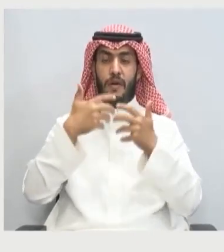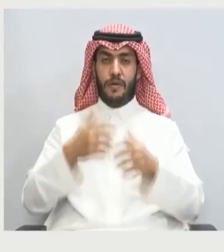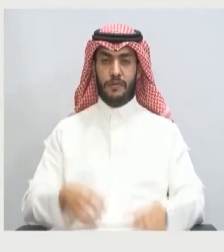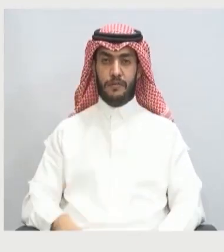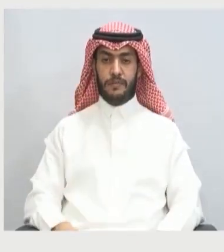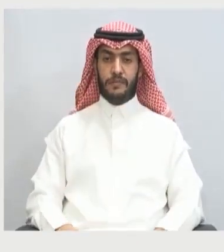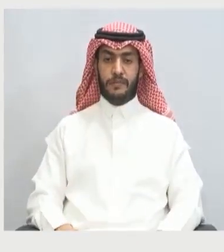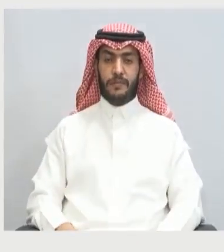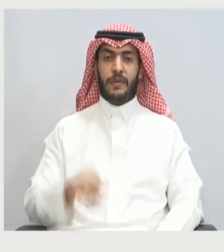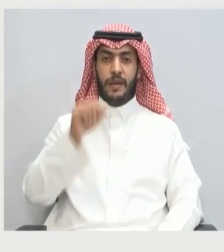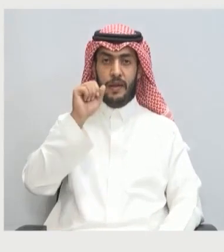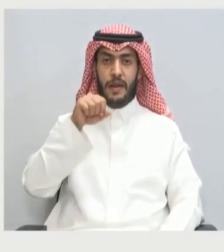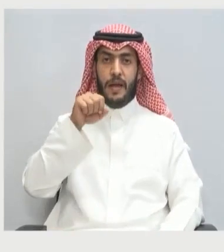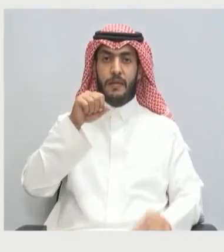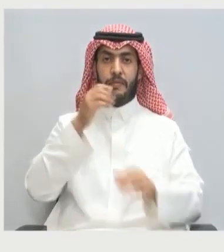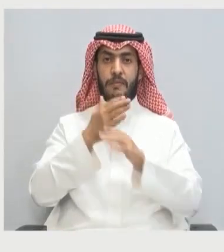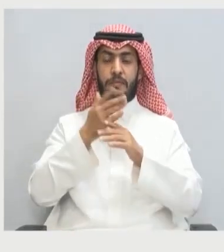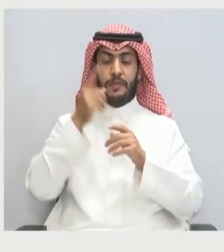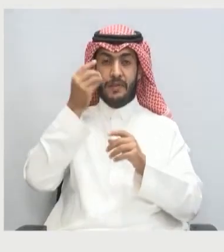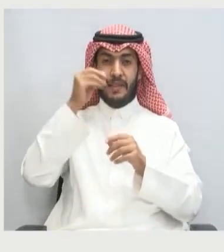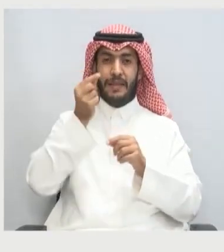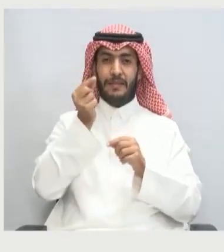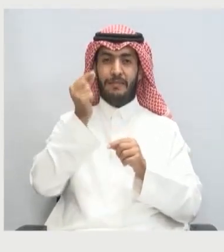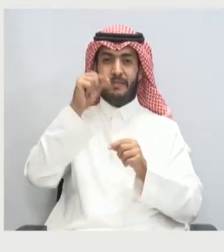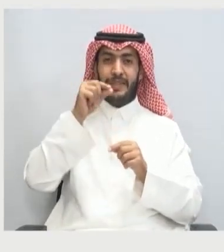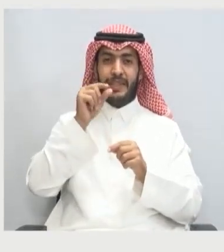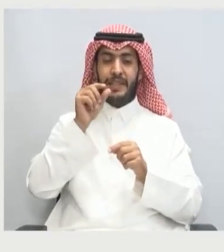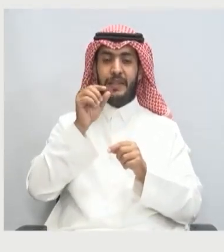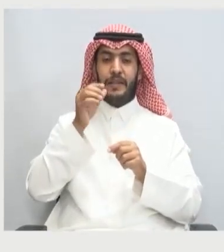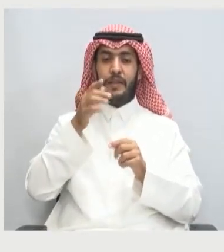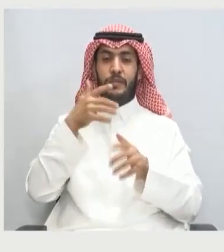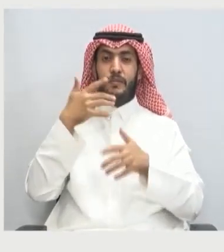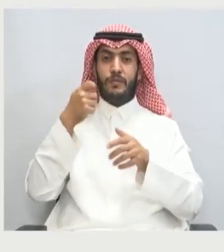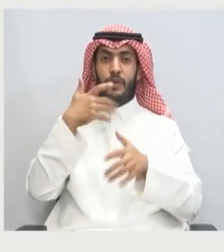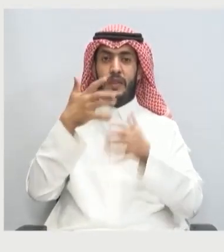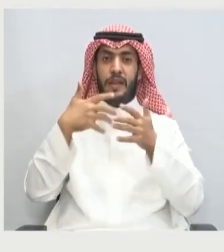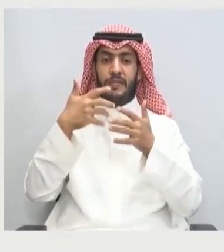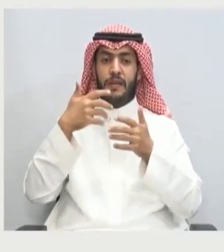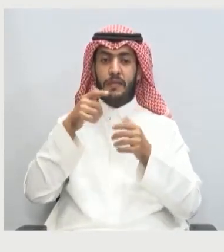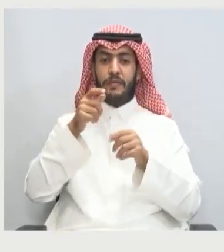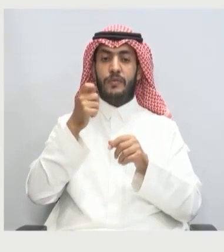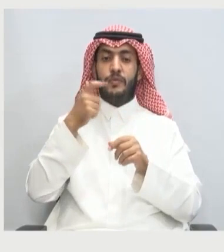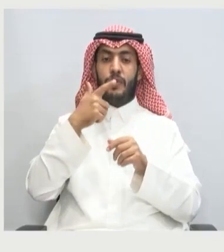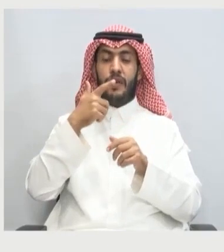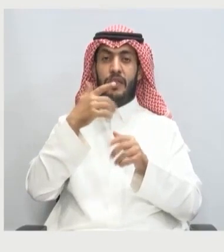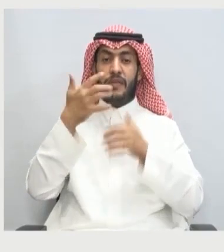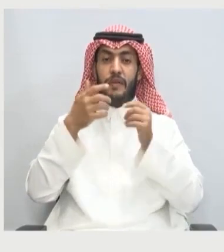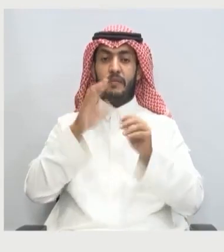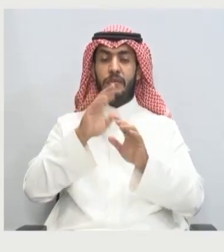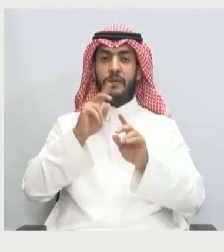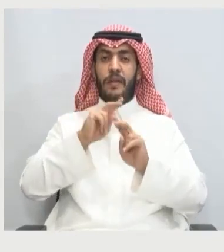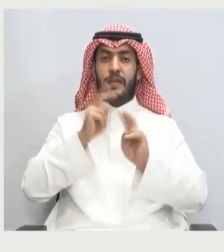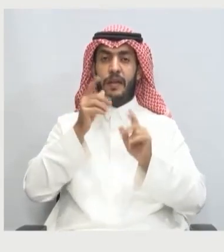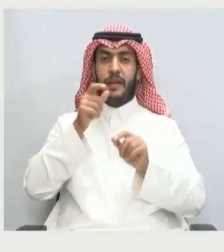التفاعل نعم بما انني مثلا زدت التركيز تزداد سرعه التفاعل اذا سرعه التفاعل ستتغير